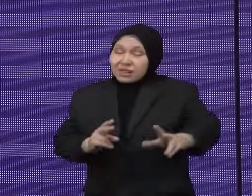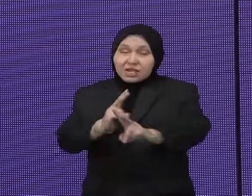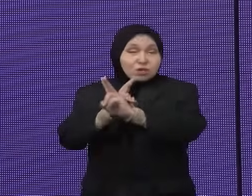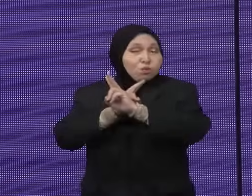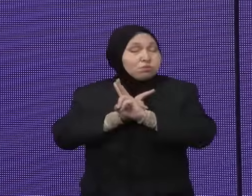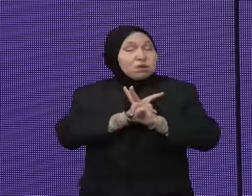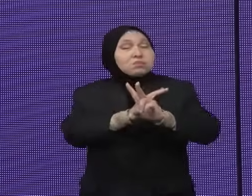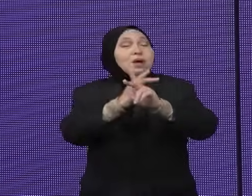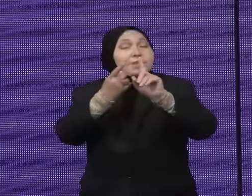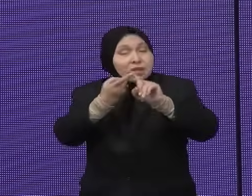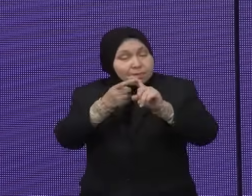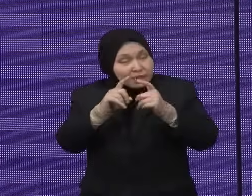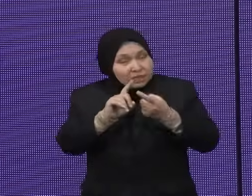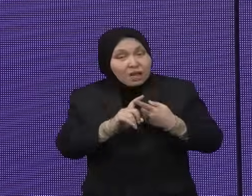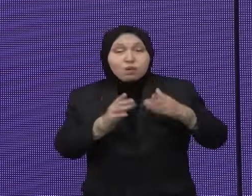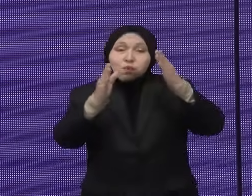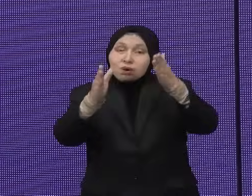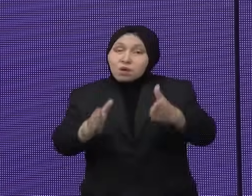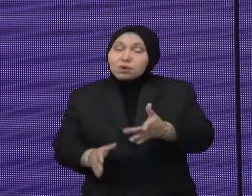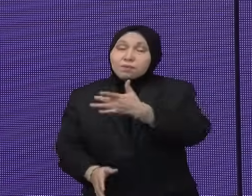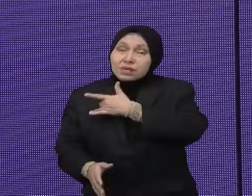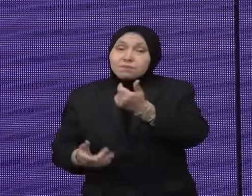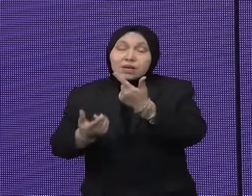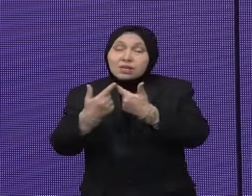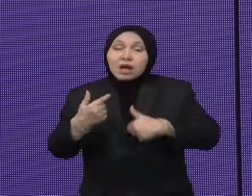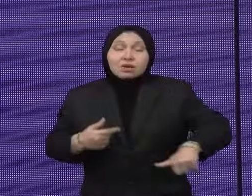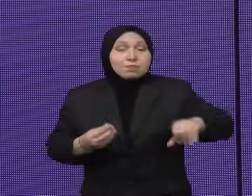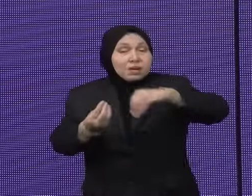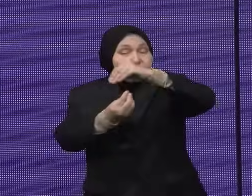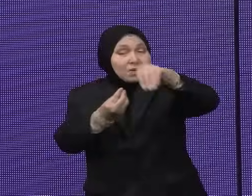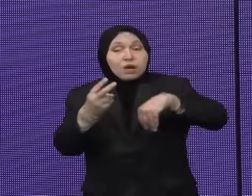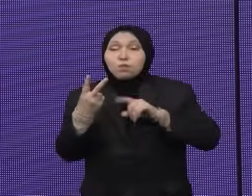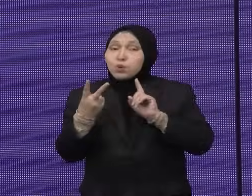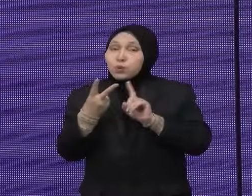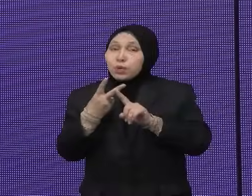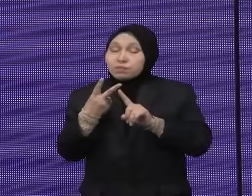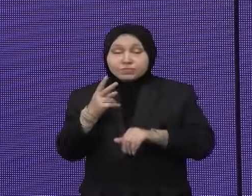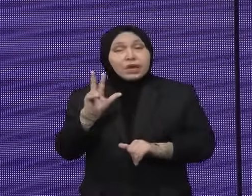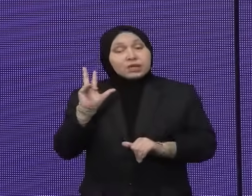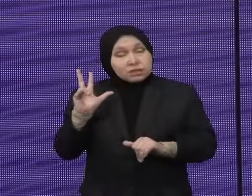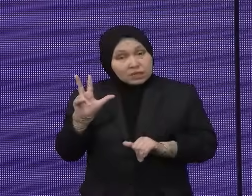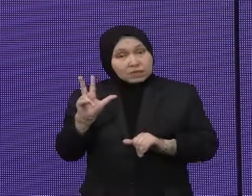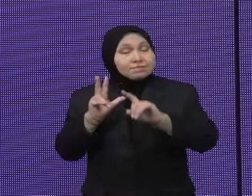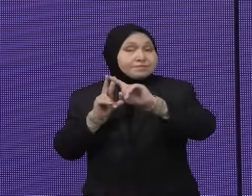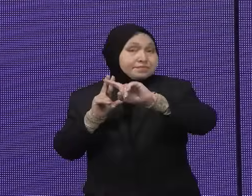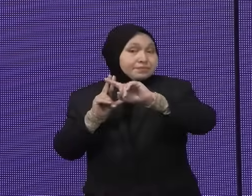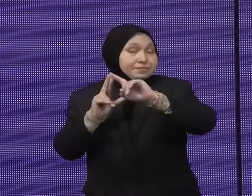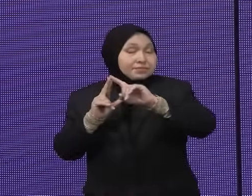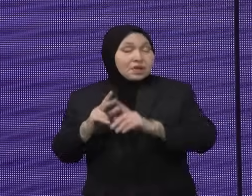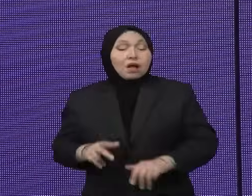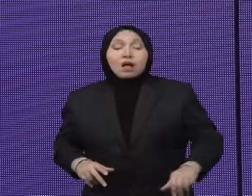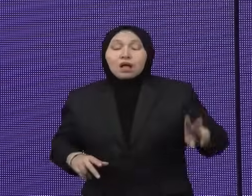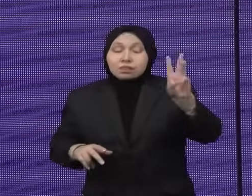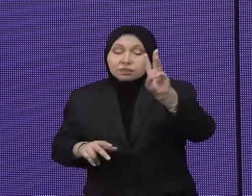yang akan menemankan kepada orang-orang beriman daripada Mekah. Nombor dua. Yang ketiga, waja'allana min